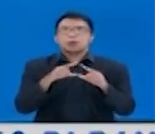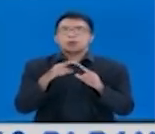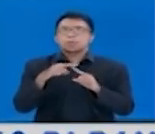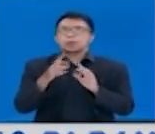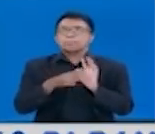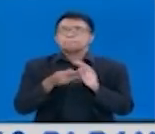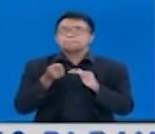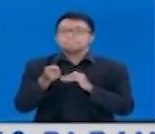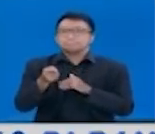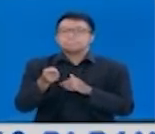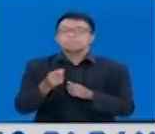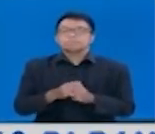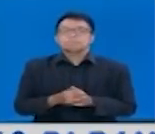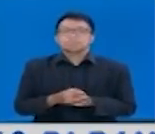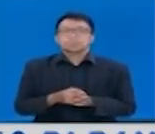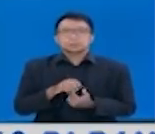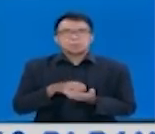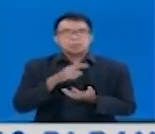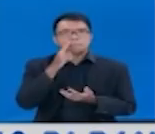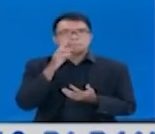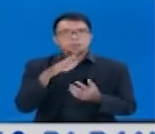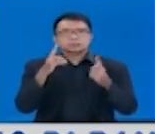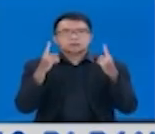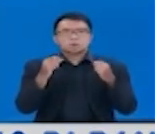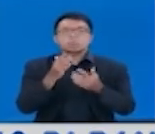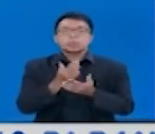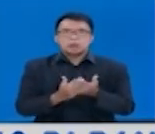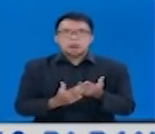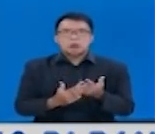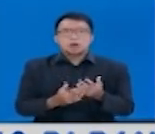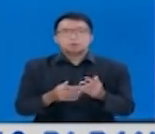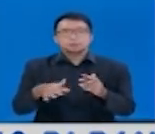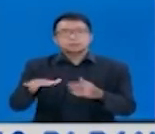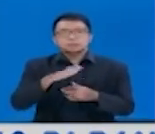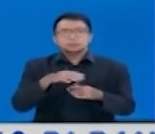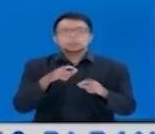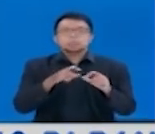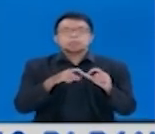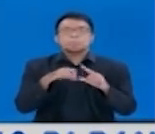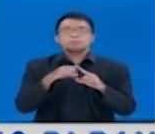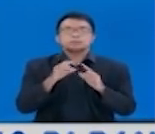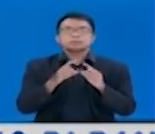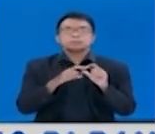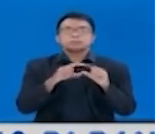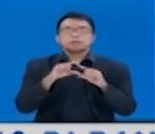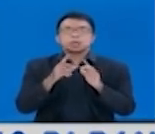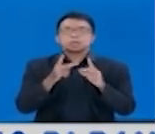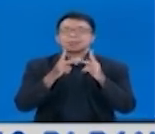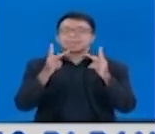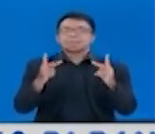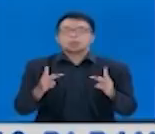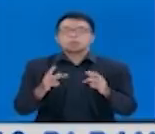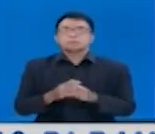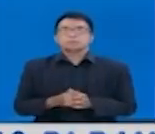Bank Jateng yang ada di wilayah Samsat, Polres Klaten. Baik. Dari hasil